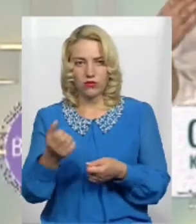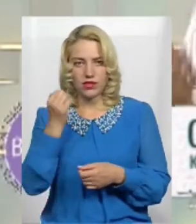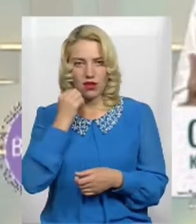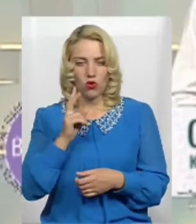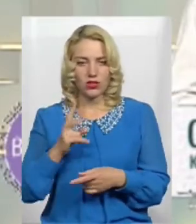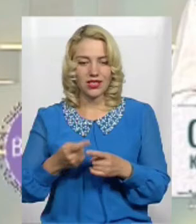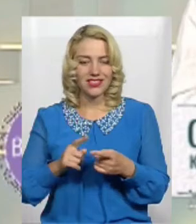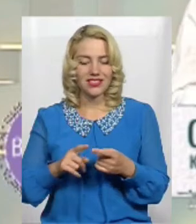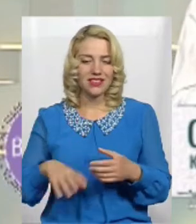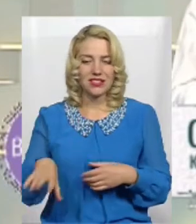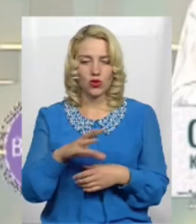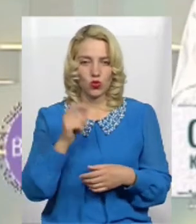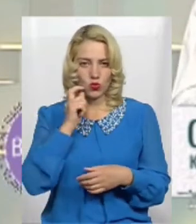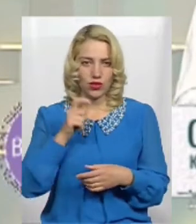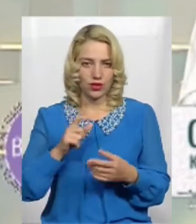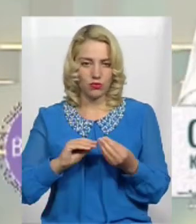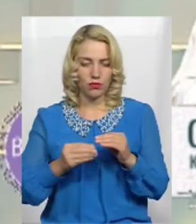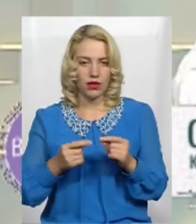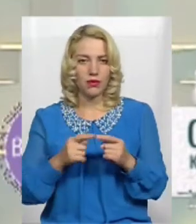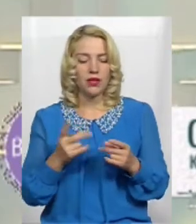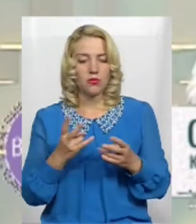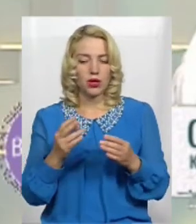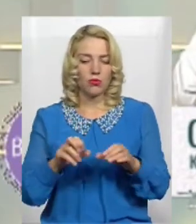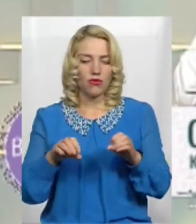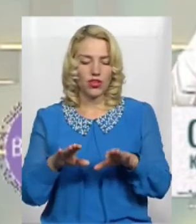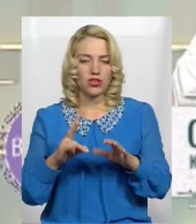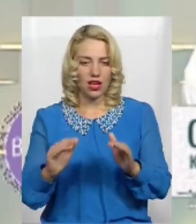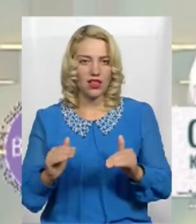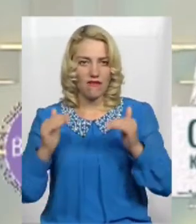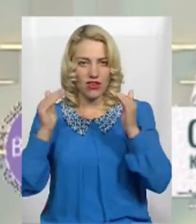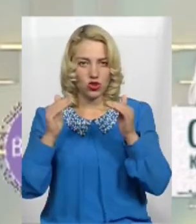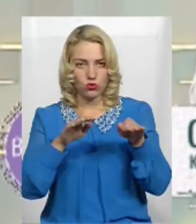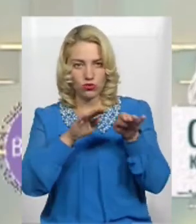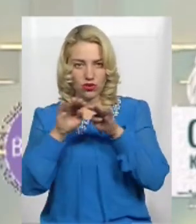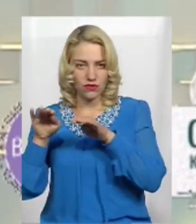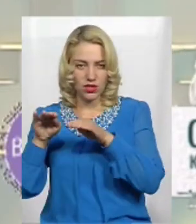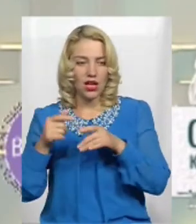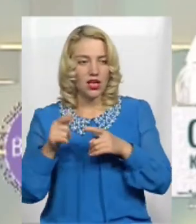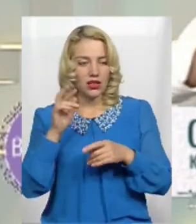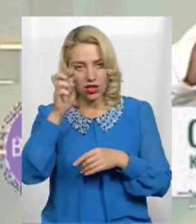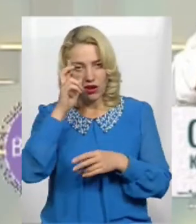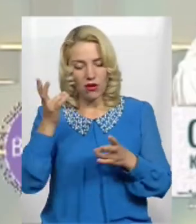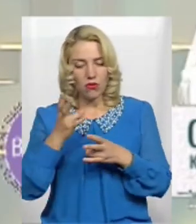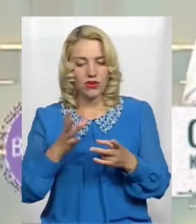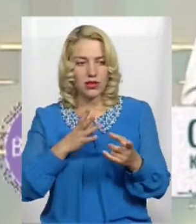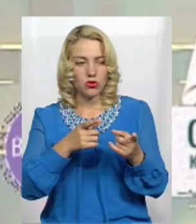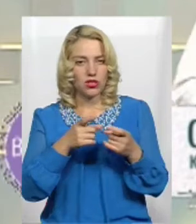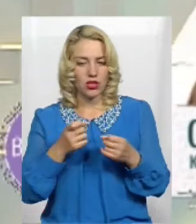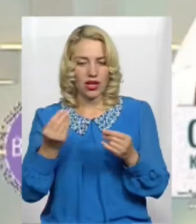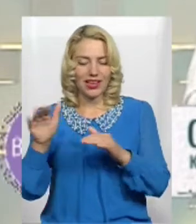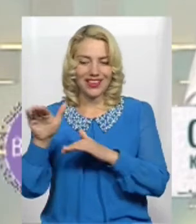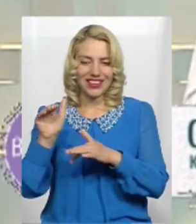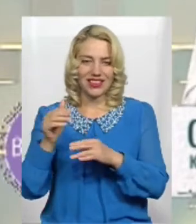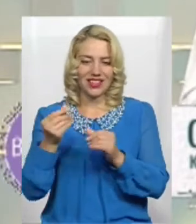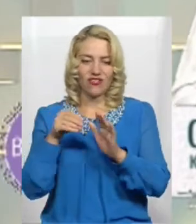Старокостянтинів. Це загальноукраїнська проблема. Її потрібно вирішити на найвищому, в першу чергу, рівні. Я не знаю, держава повинна, можливо, залучити кредити